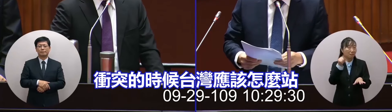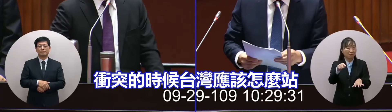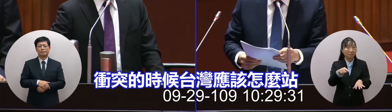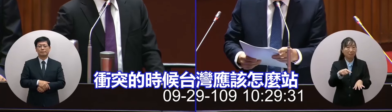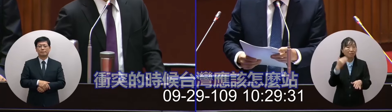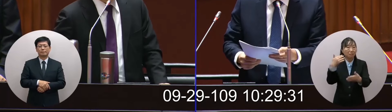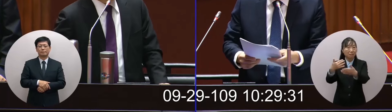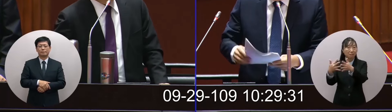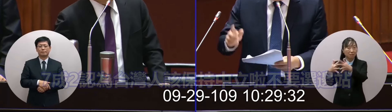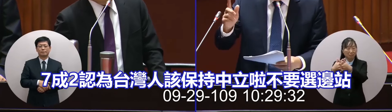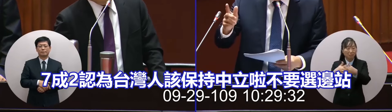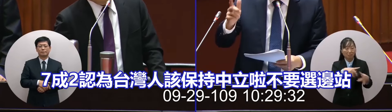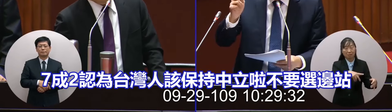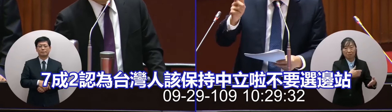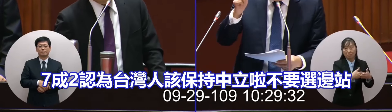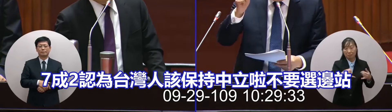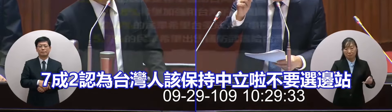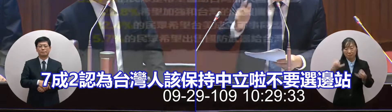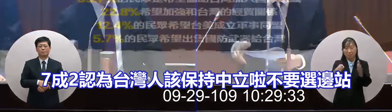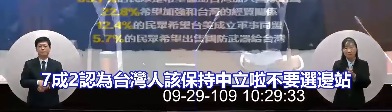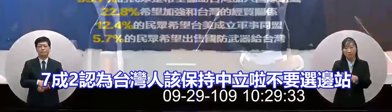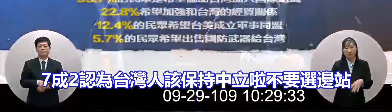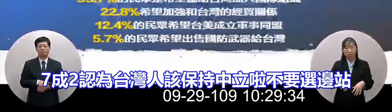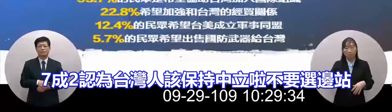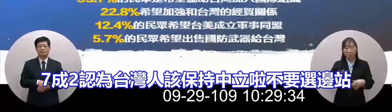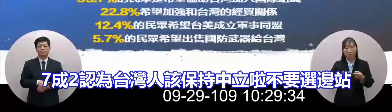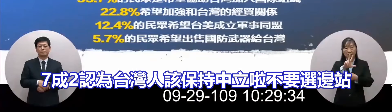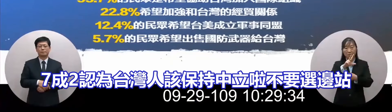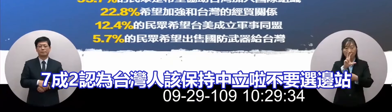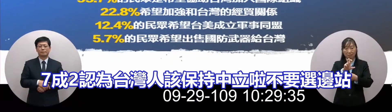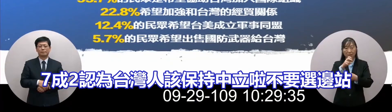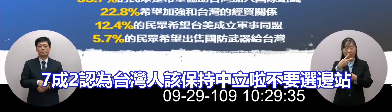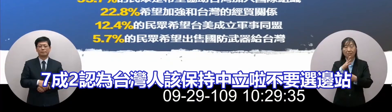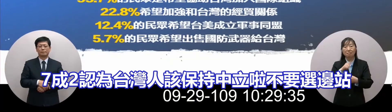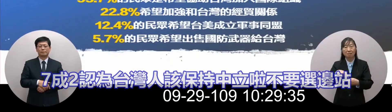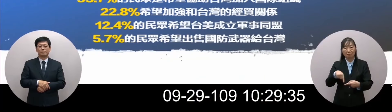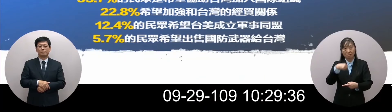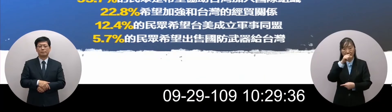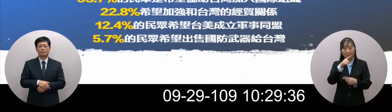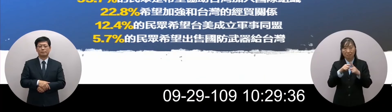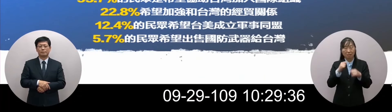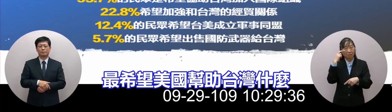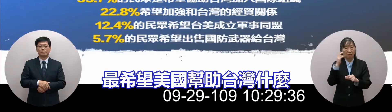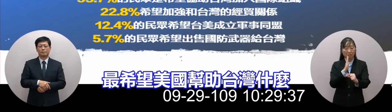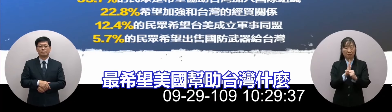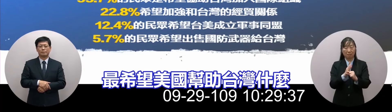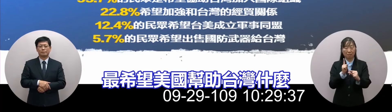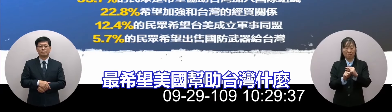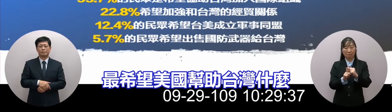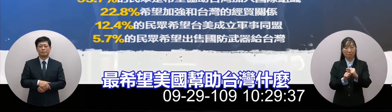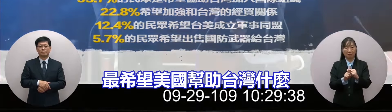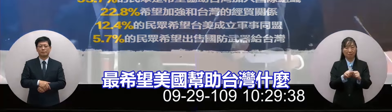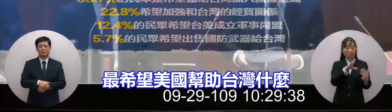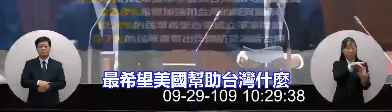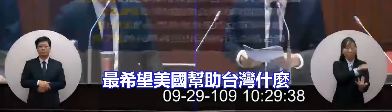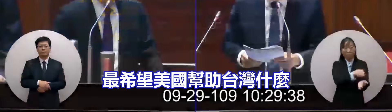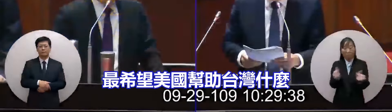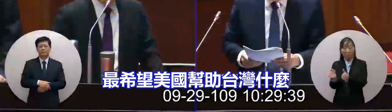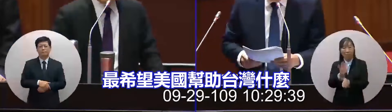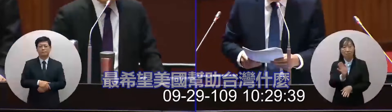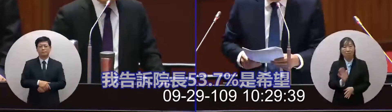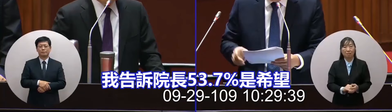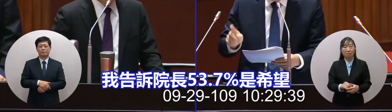应该怎么站？72%认为台湾应该保持中立了，不要选边站啊，哦。那最希望美国帬助